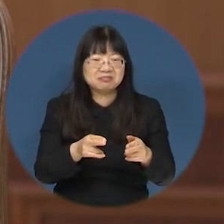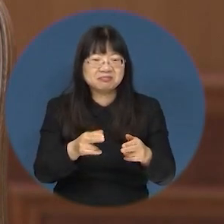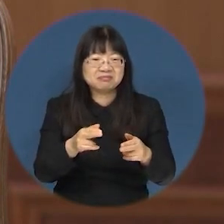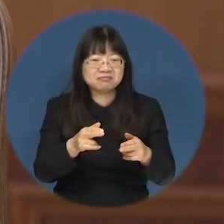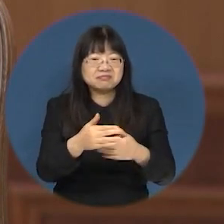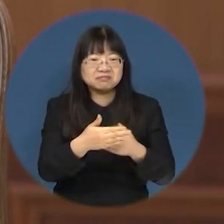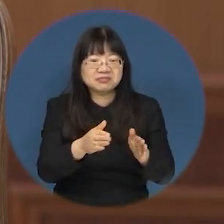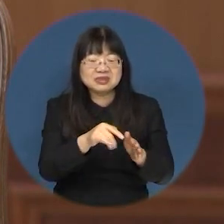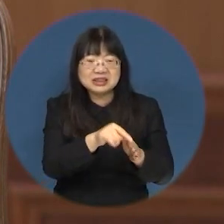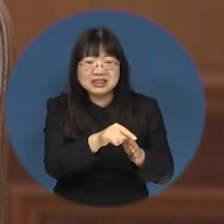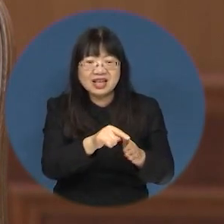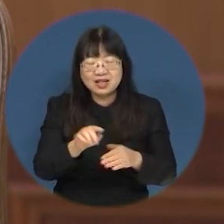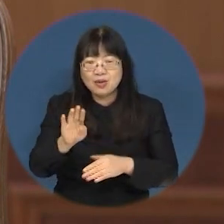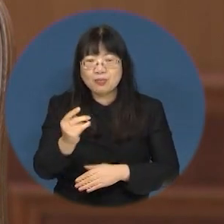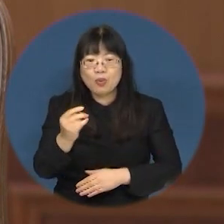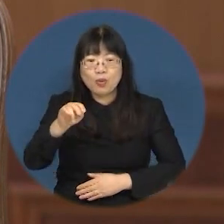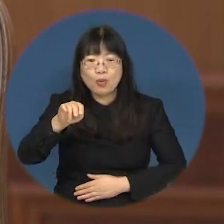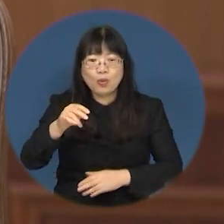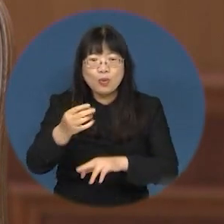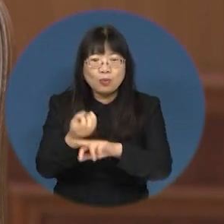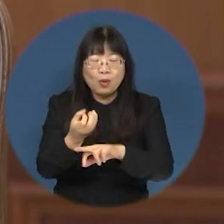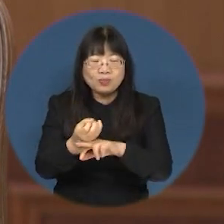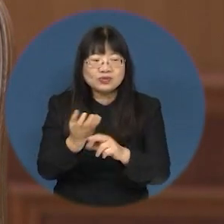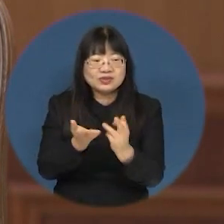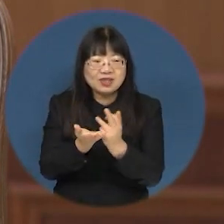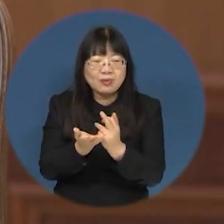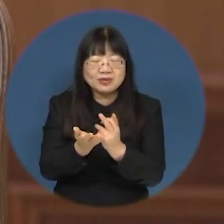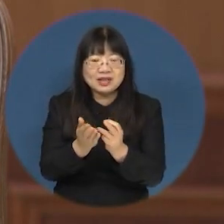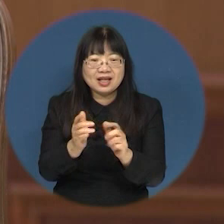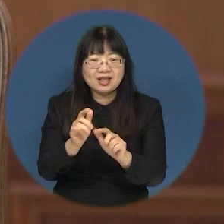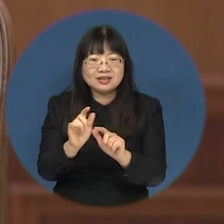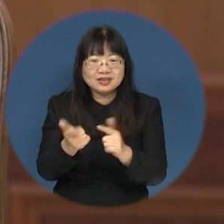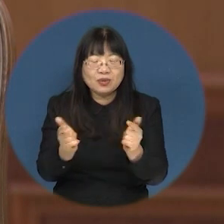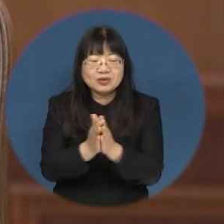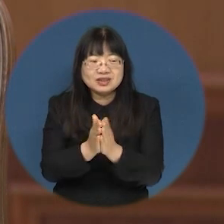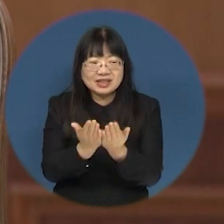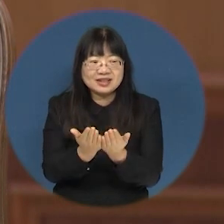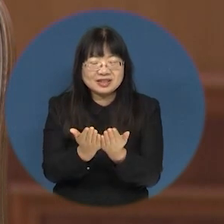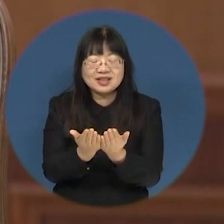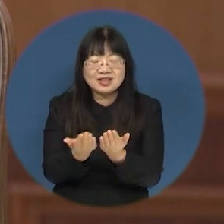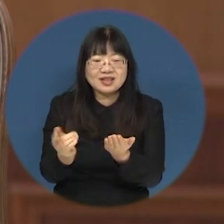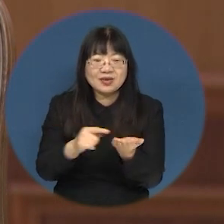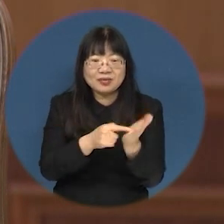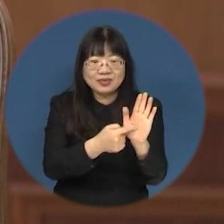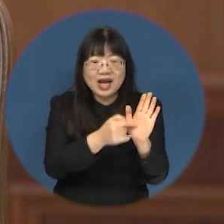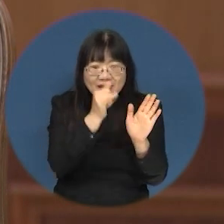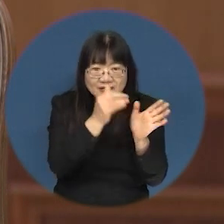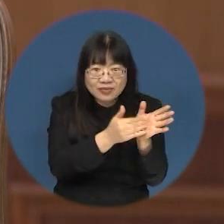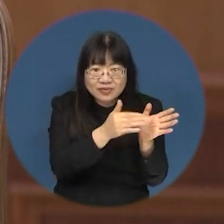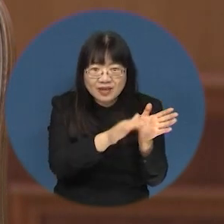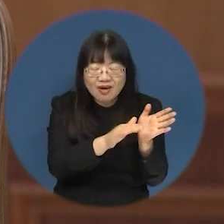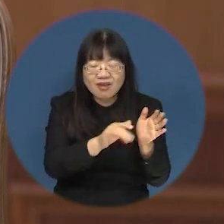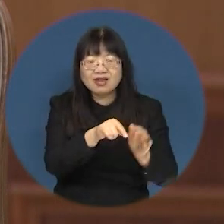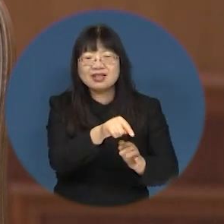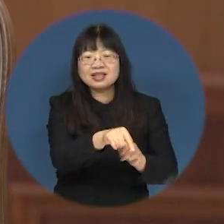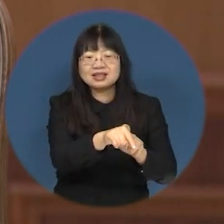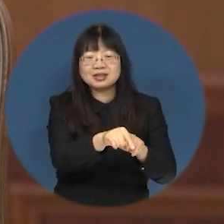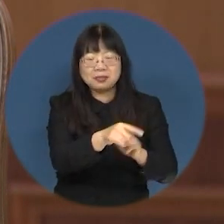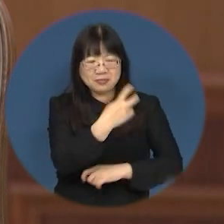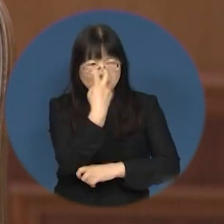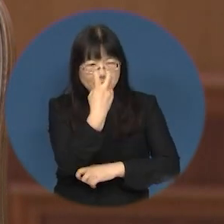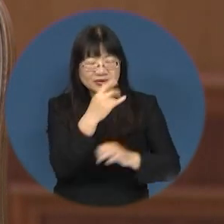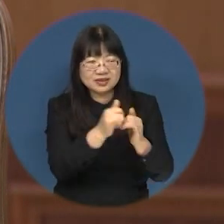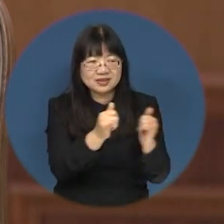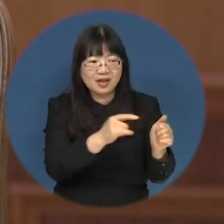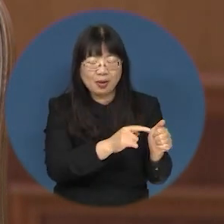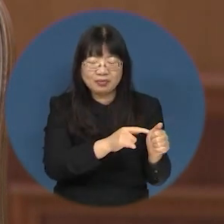이제 보물섬이라는 잡지에 연재가 됐거든요. 예, 지금은 예. 이제 없어졌는데. 그 편집장님이 이 갈색의 공룡을 보고 깜짝